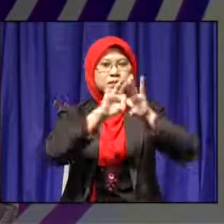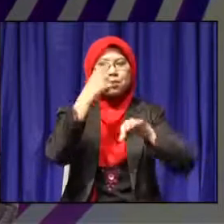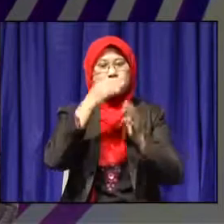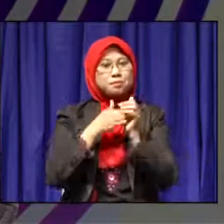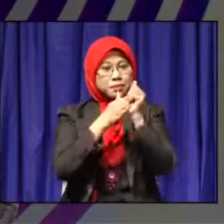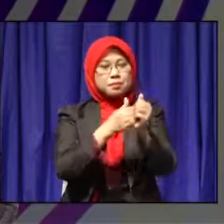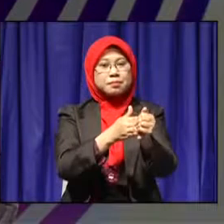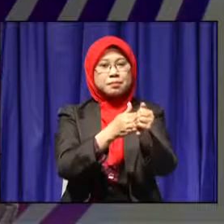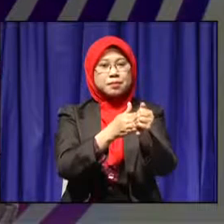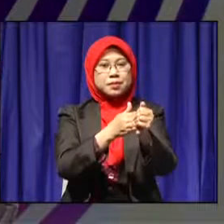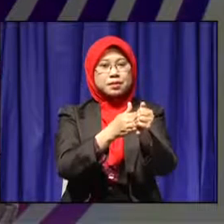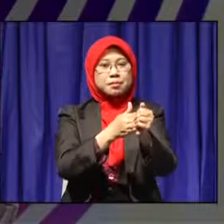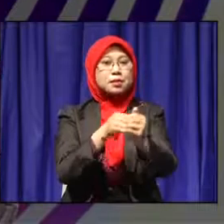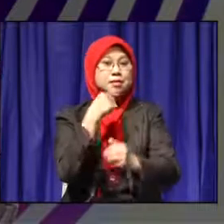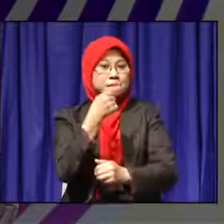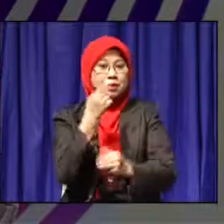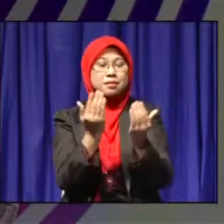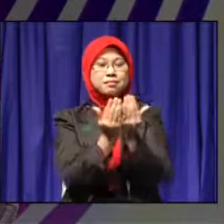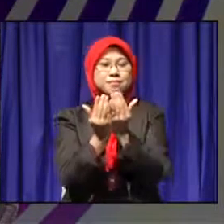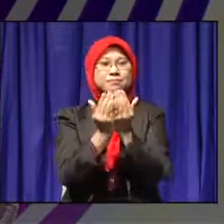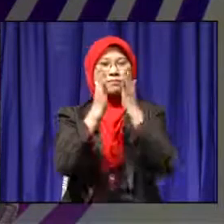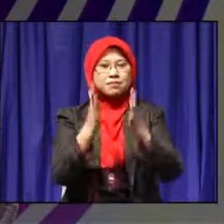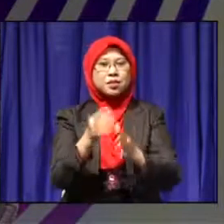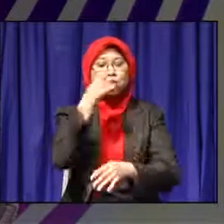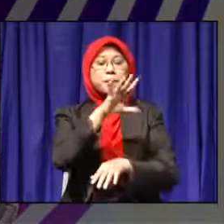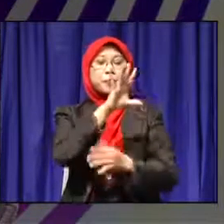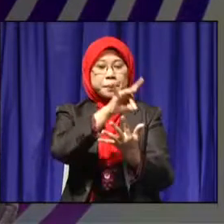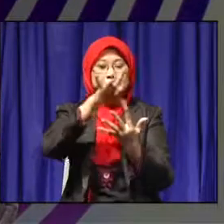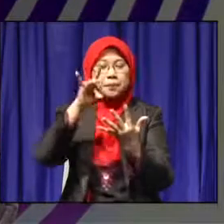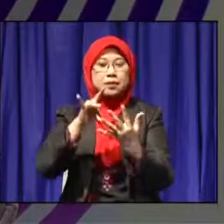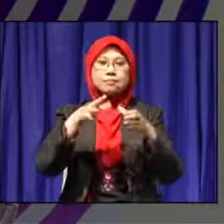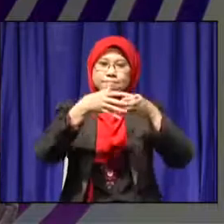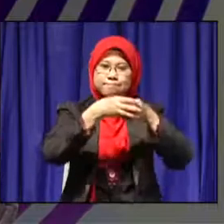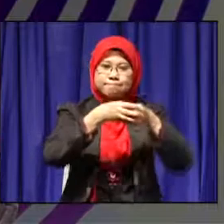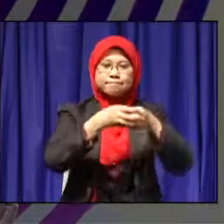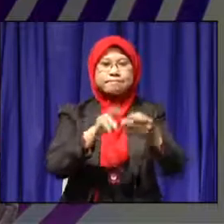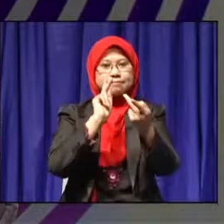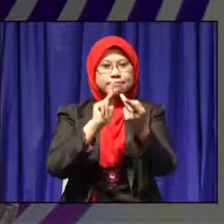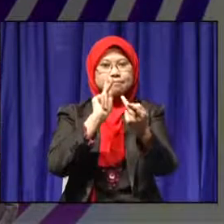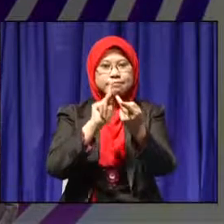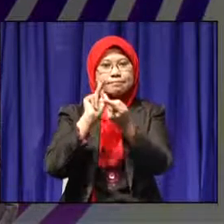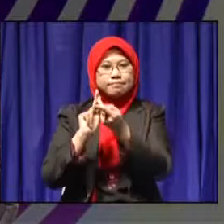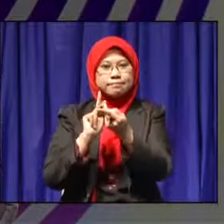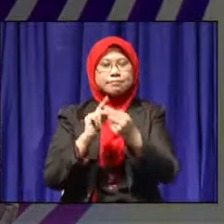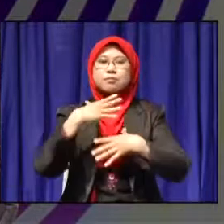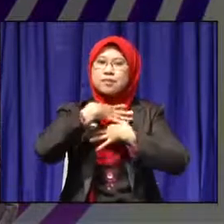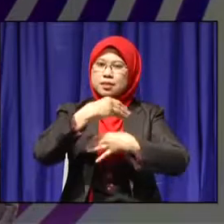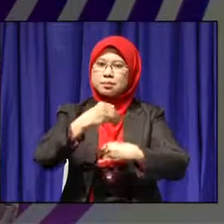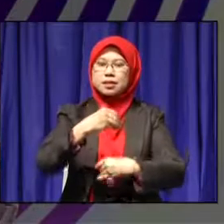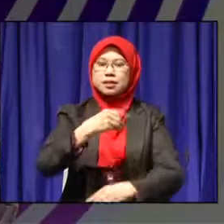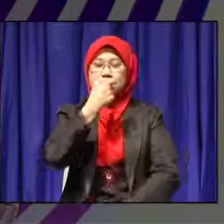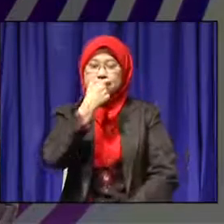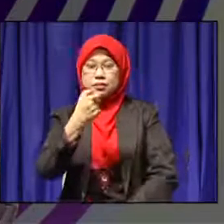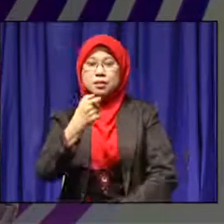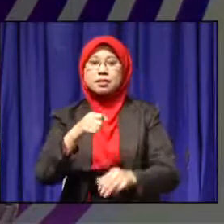bantuan dan bimbingan kepada murid sekolah dalam memilih psikis yang bersesuaian dengan minat dan kecenderungan